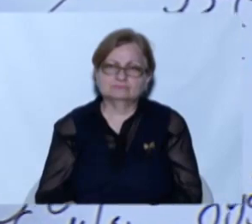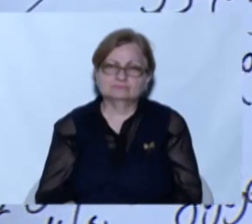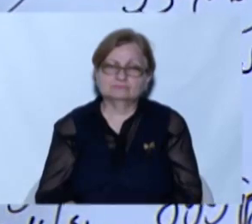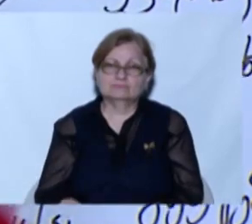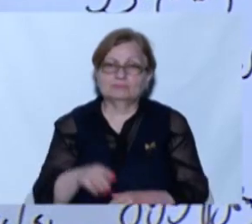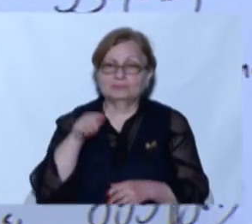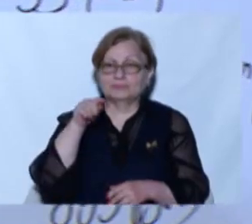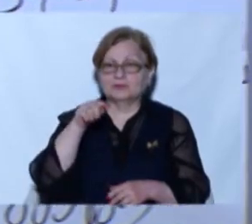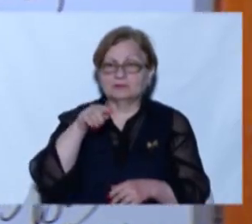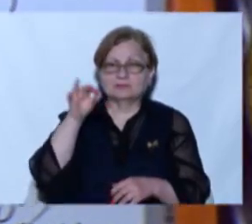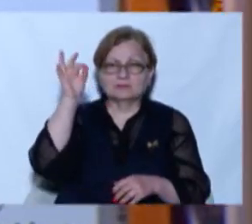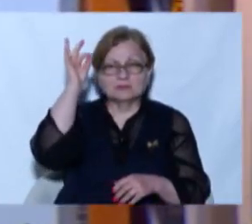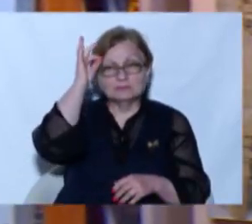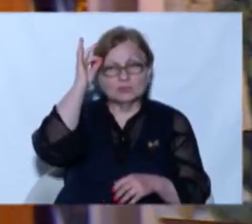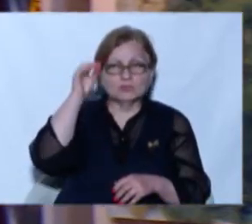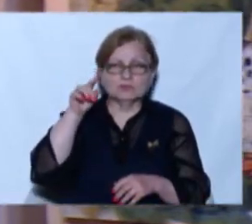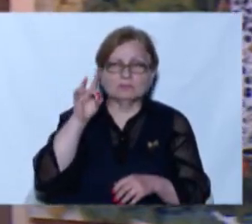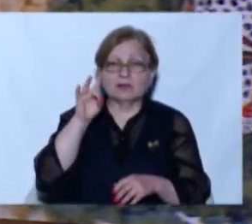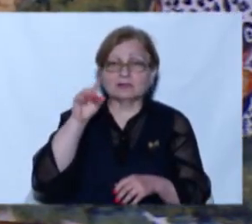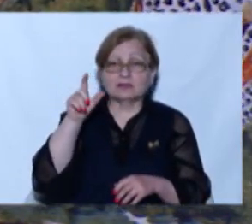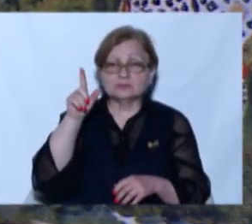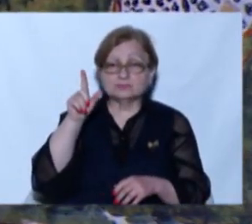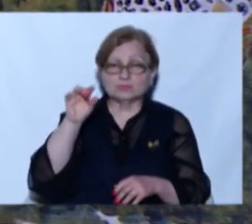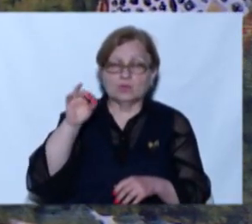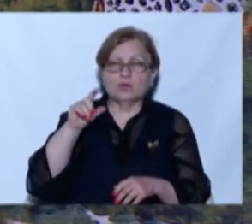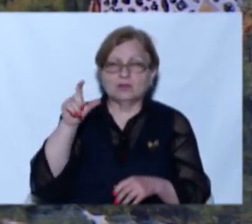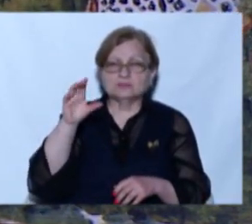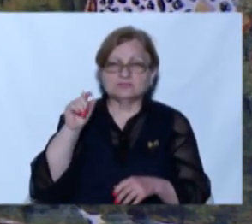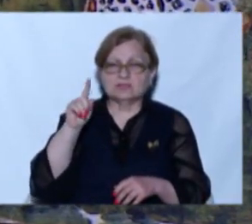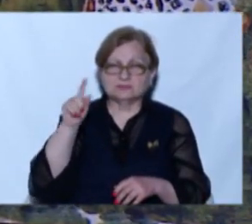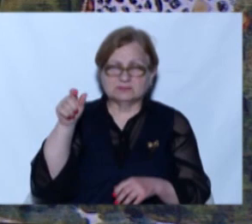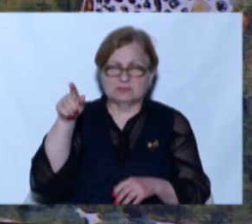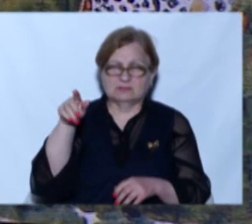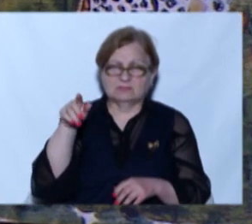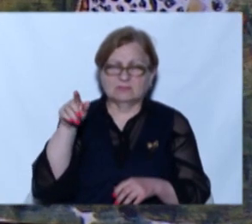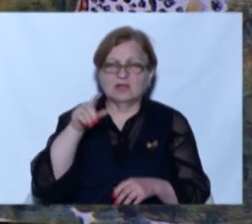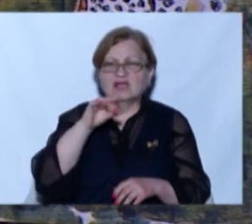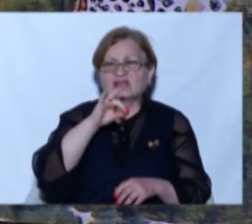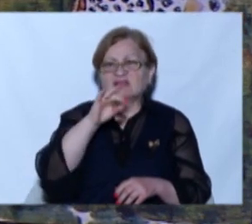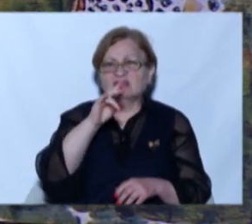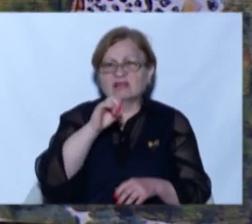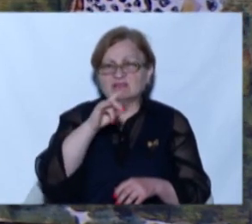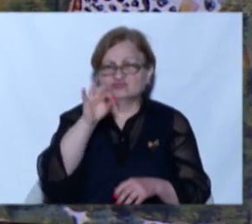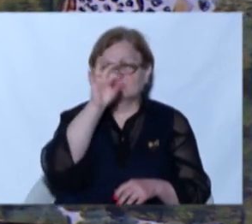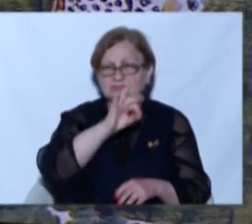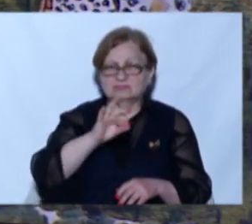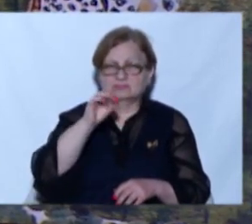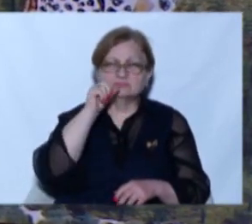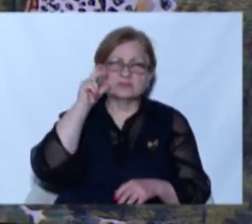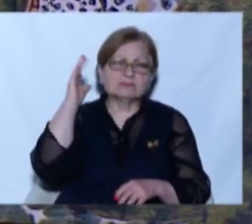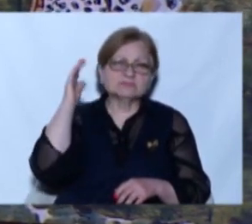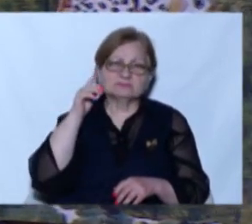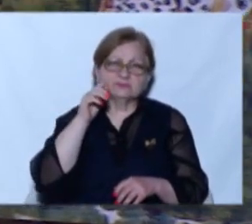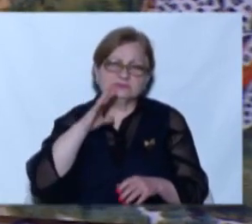ეს მოგონება რეზო ესაძემ თავის ძველ მეგობარზე, რევაზ ინანიშვილზე, რამდენიმე წლის წინ